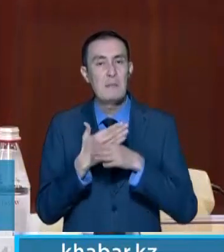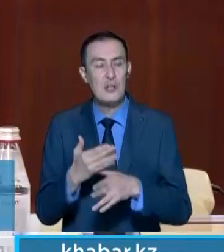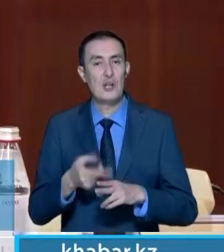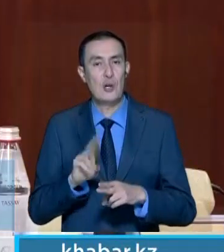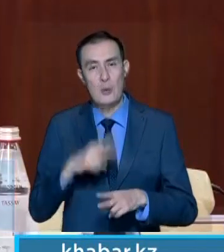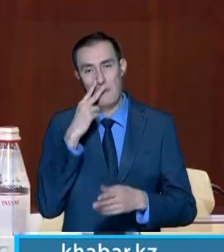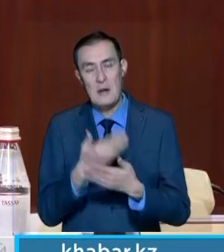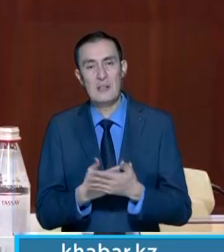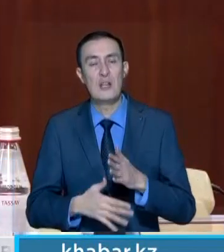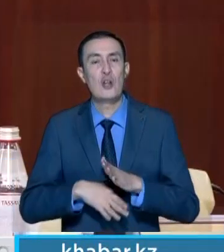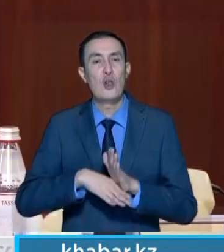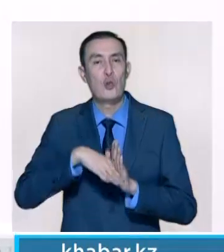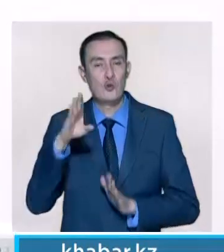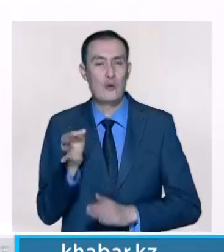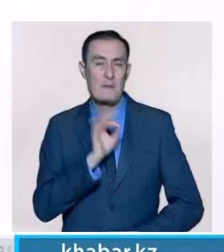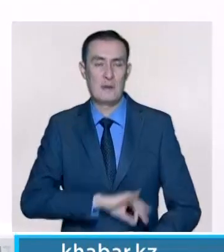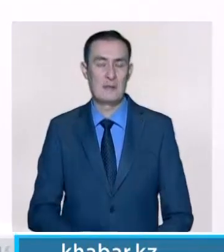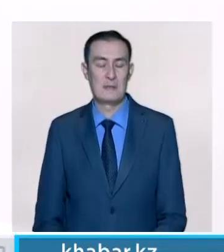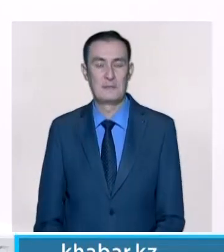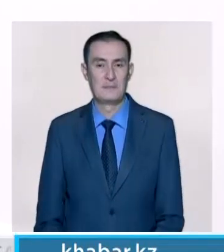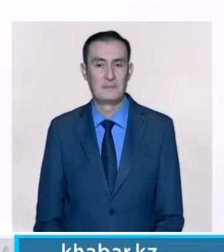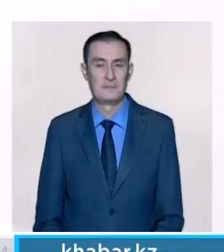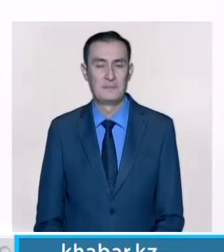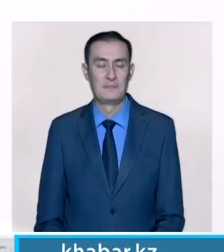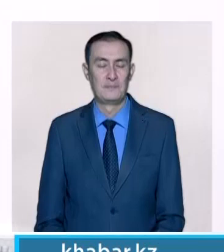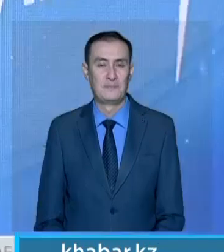которые показали наибольшую эффективность.